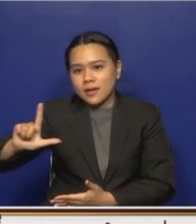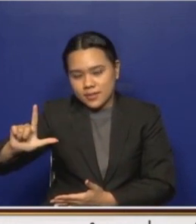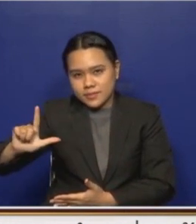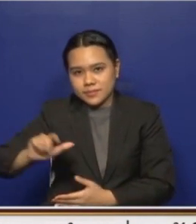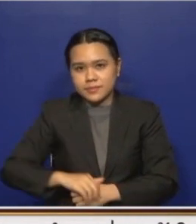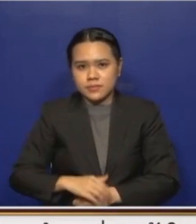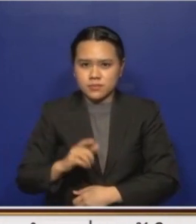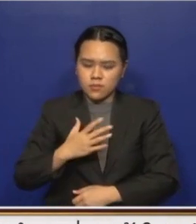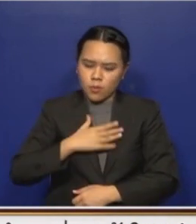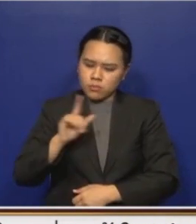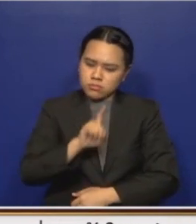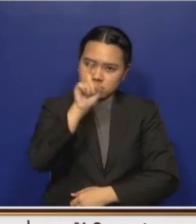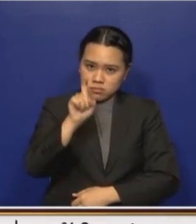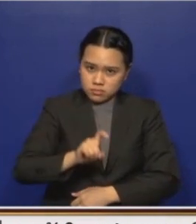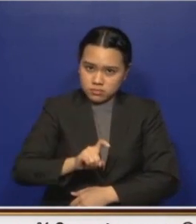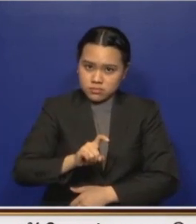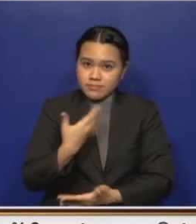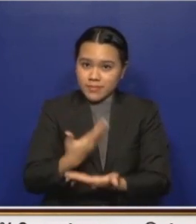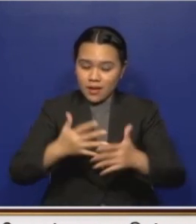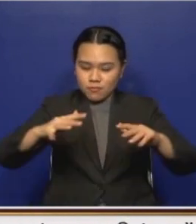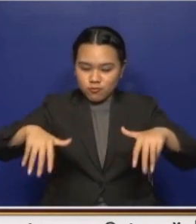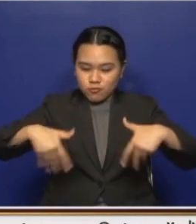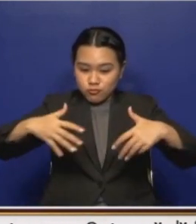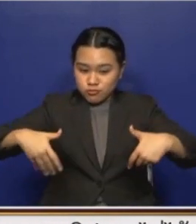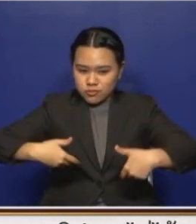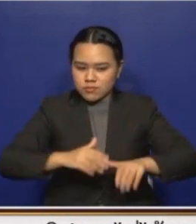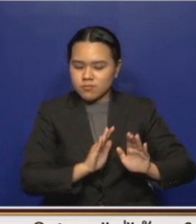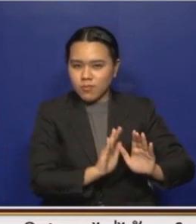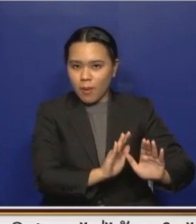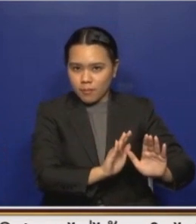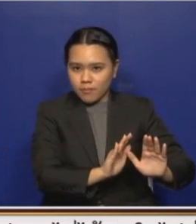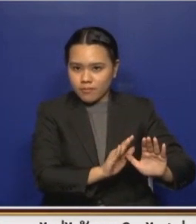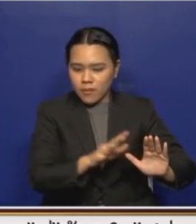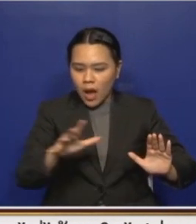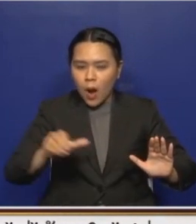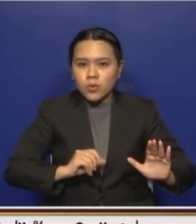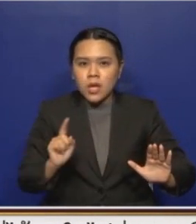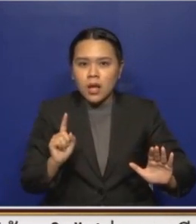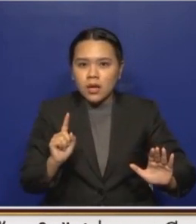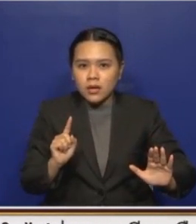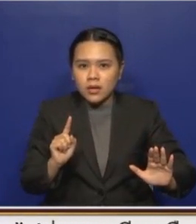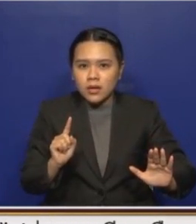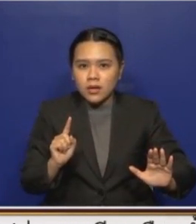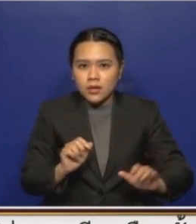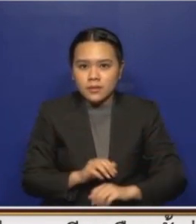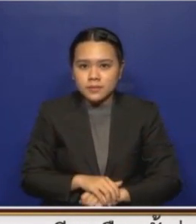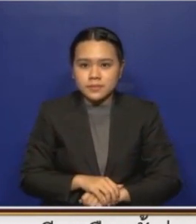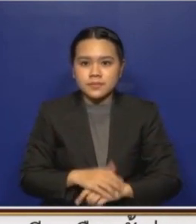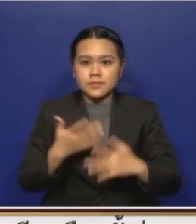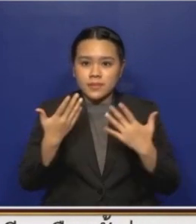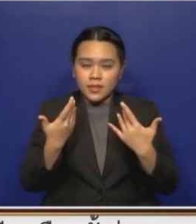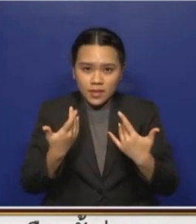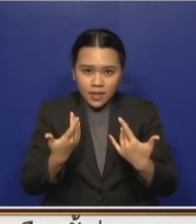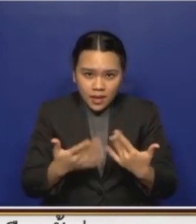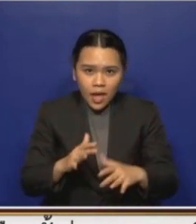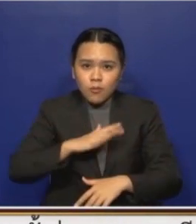ผมเรียนตรงเลยนะครับที่ถูกต้องนะฮะถ้าเป็นองค์กรระหว่างประเทศหรือองค์กรใหญ่ระดับ